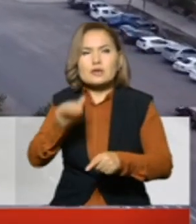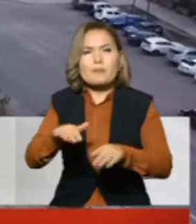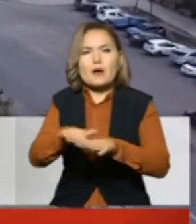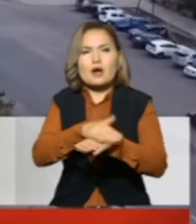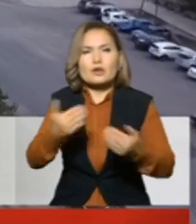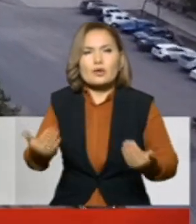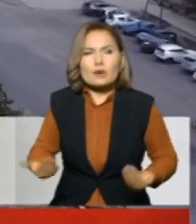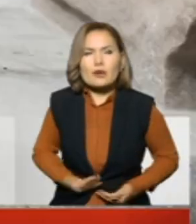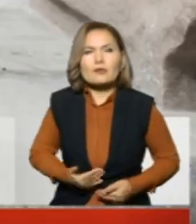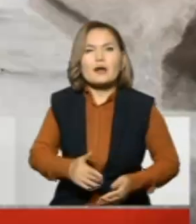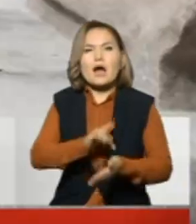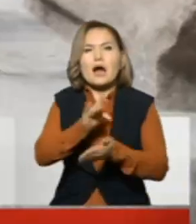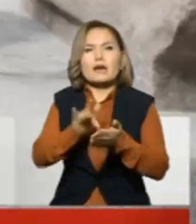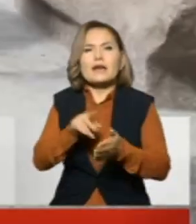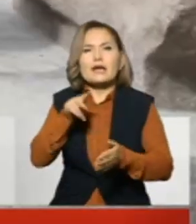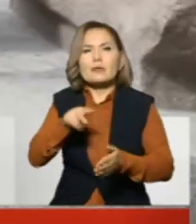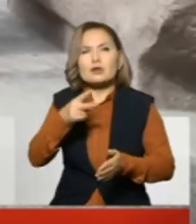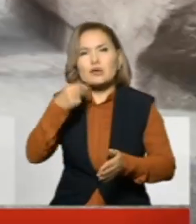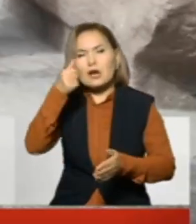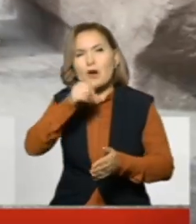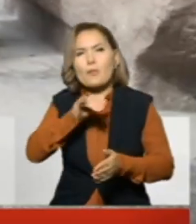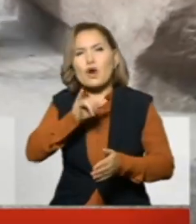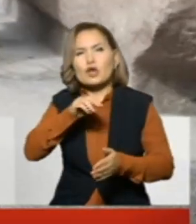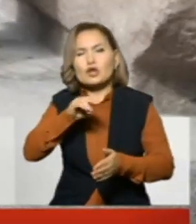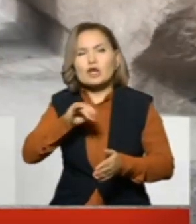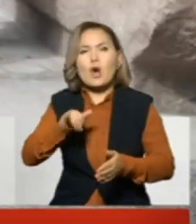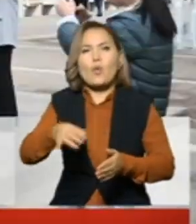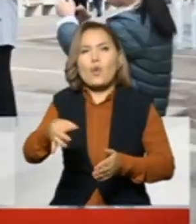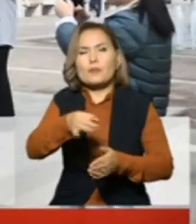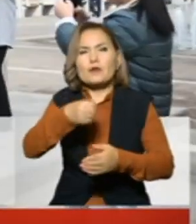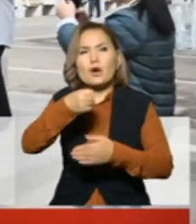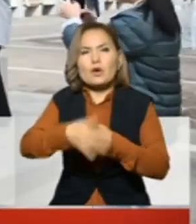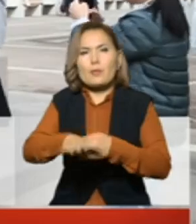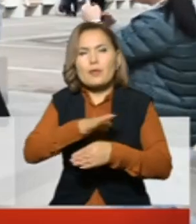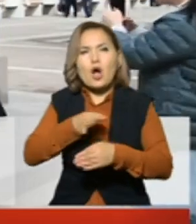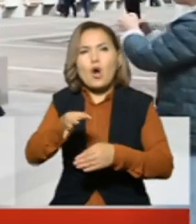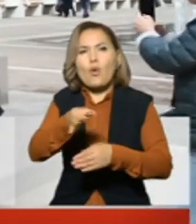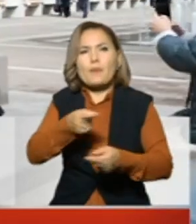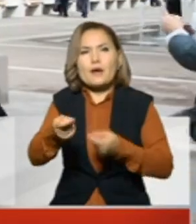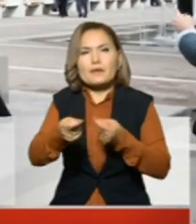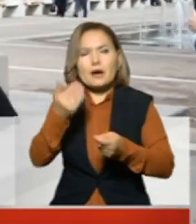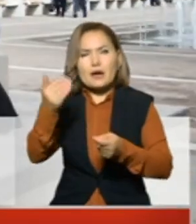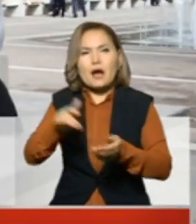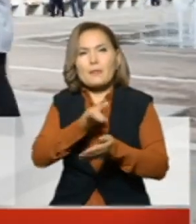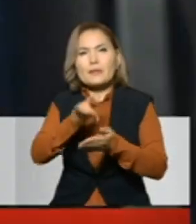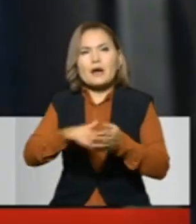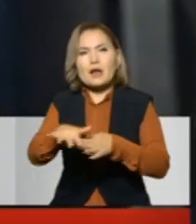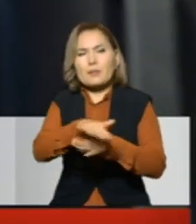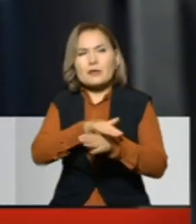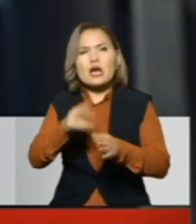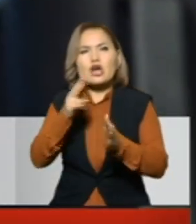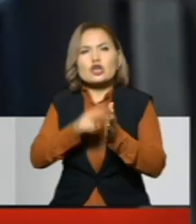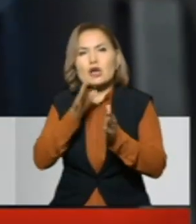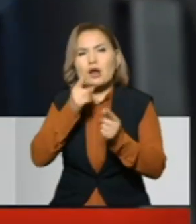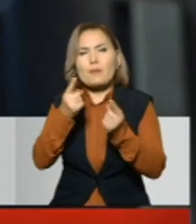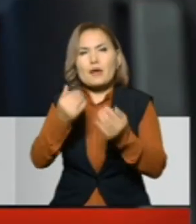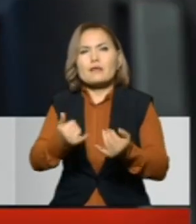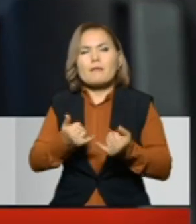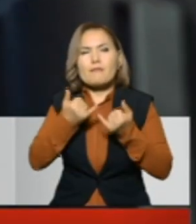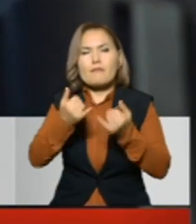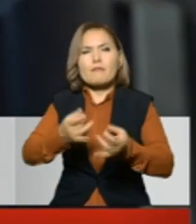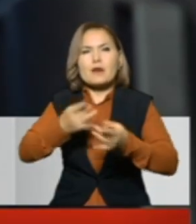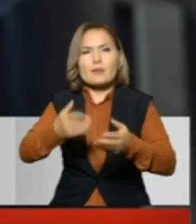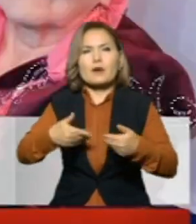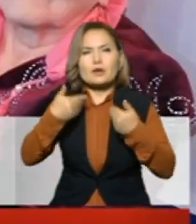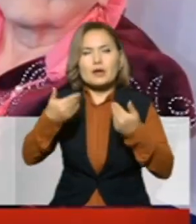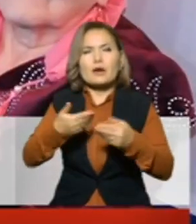қала 2022 жылы Ұлытау облысының орталығына айналды. Облыс әкімі Берік Әбдіғалиұлы қала тұрғындарын 70 жылдық мерейтойымен